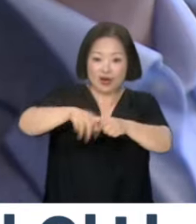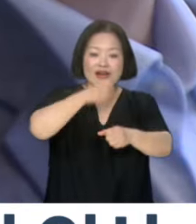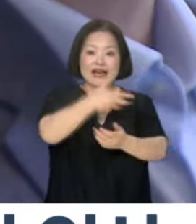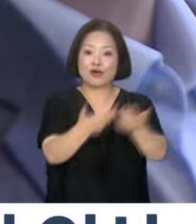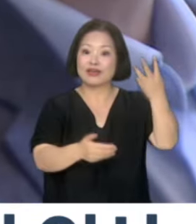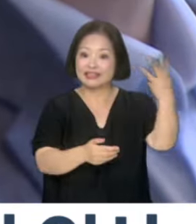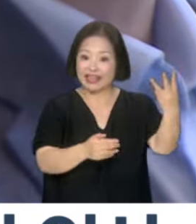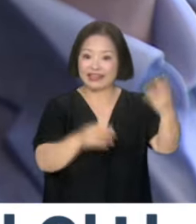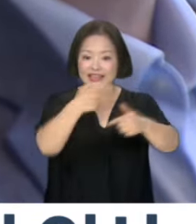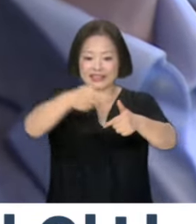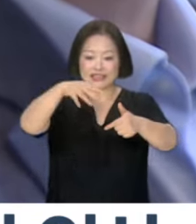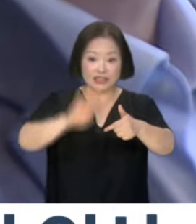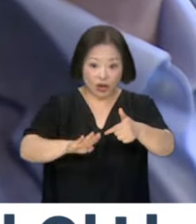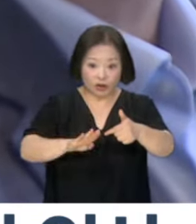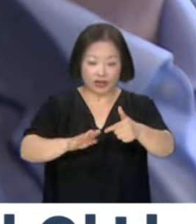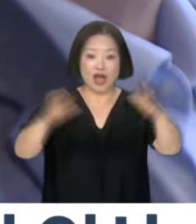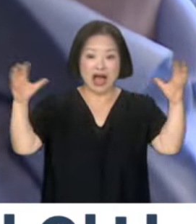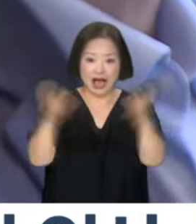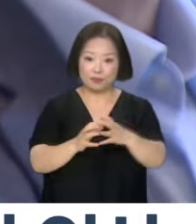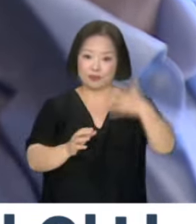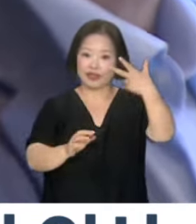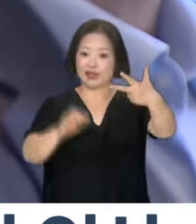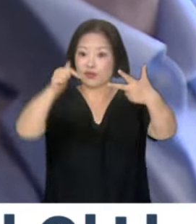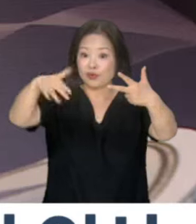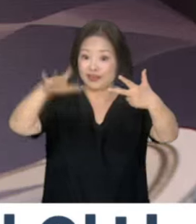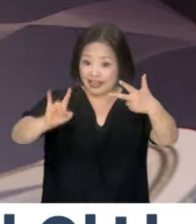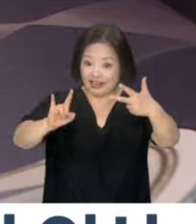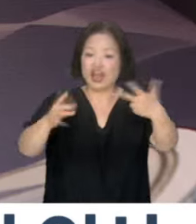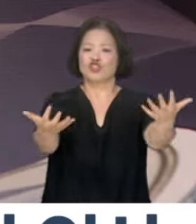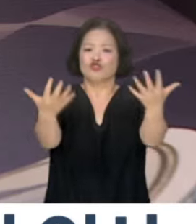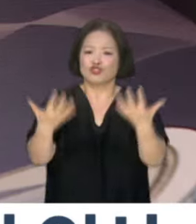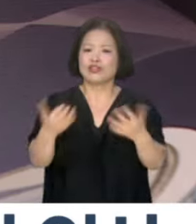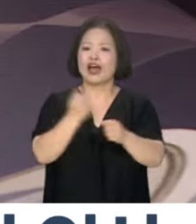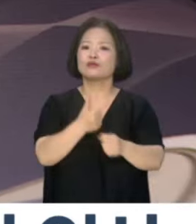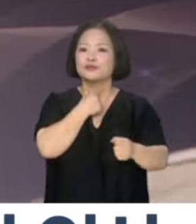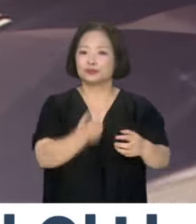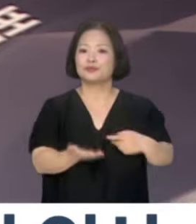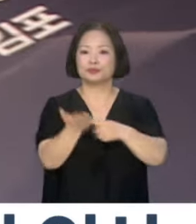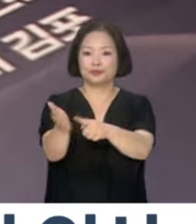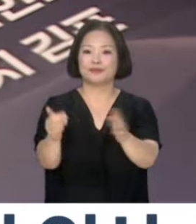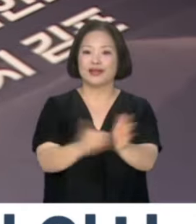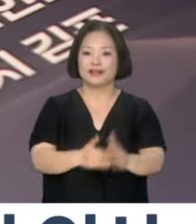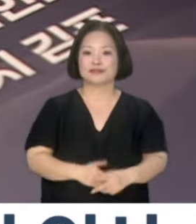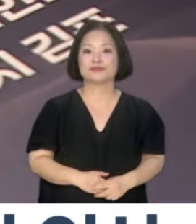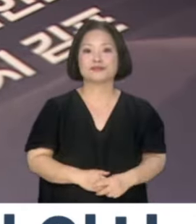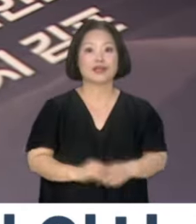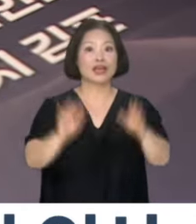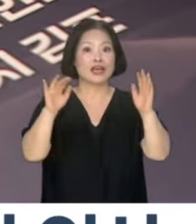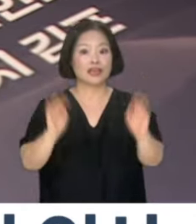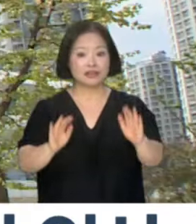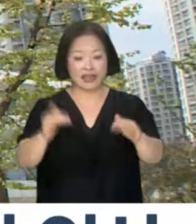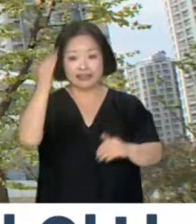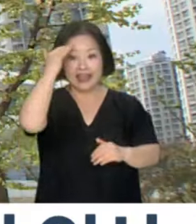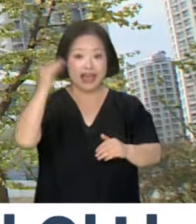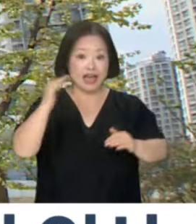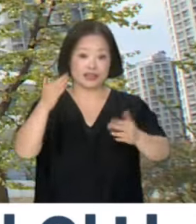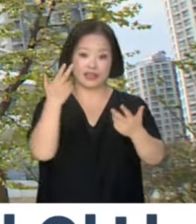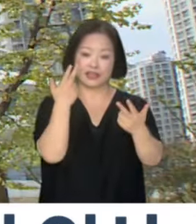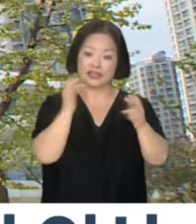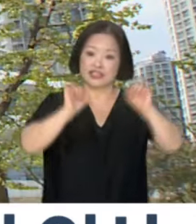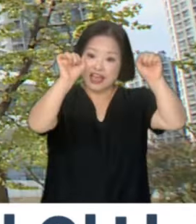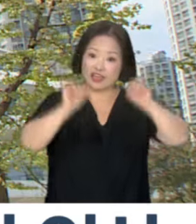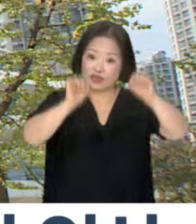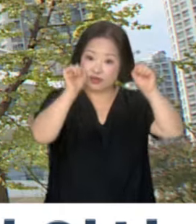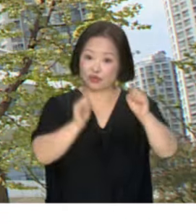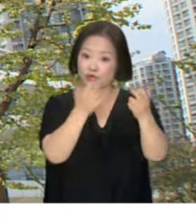춘천 총개 지자체가 유치 의사를 밝혔습니다 한편 대한체육회는 당초